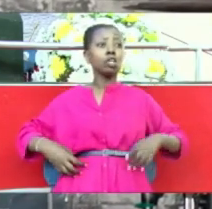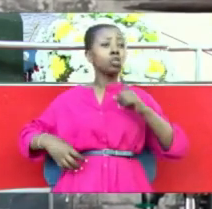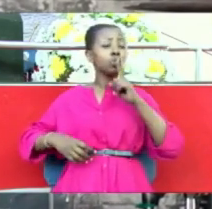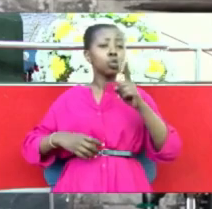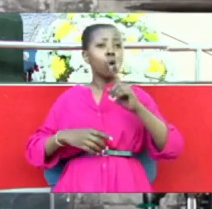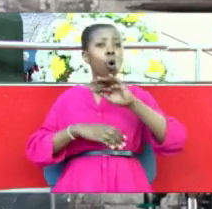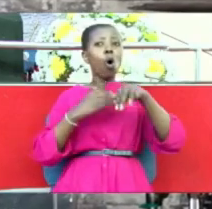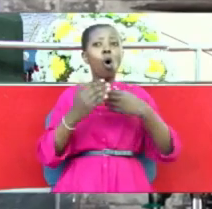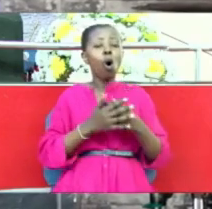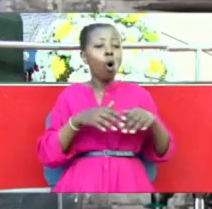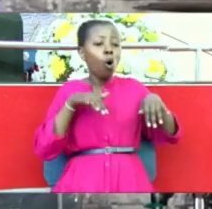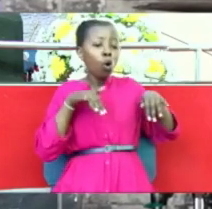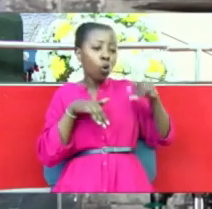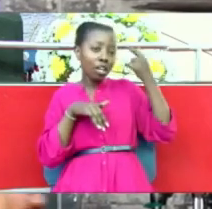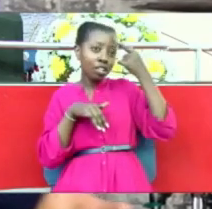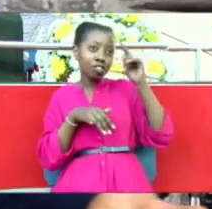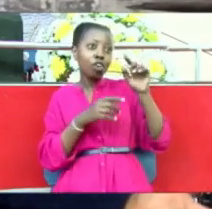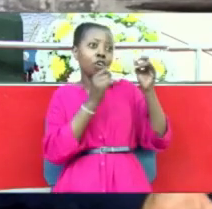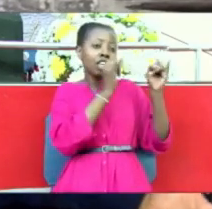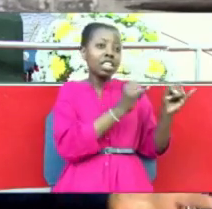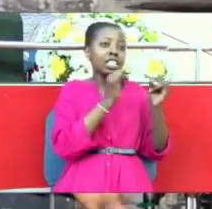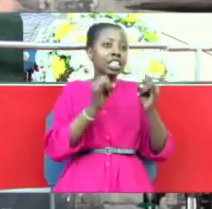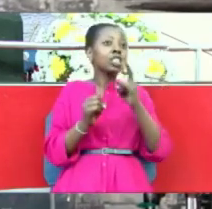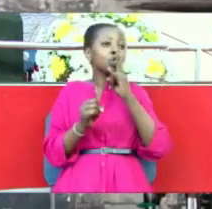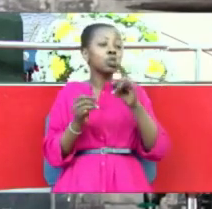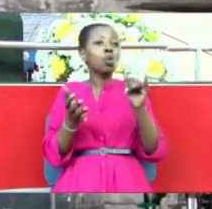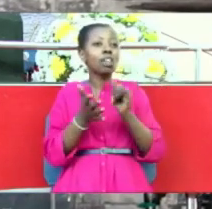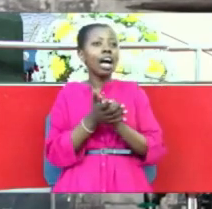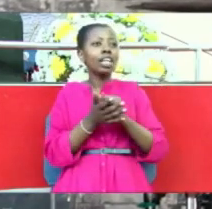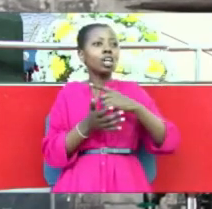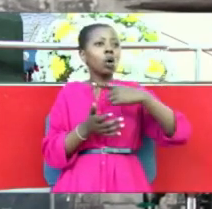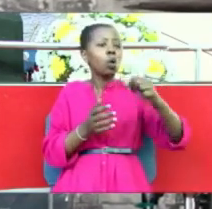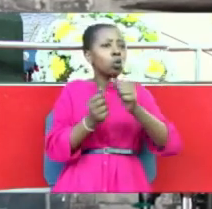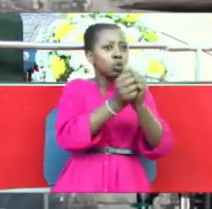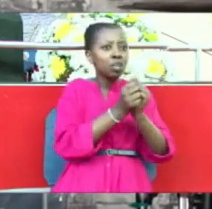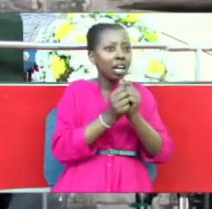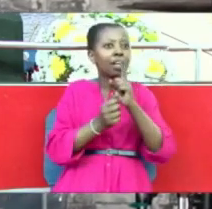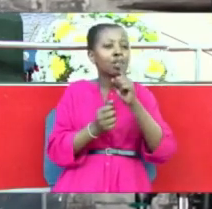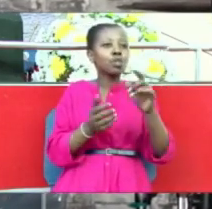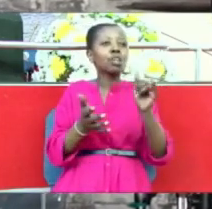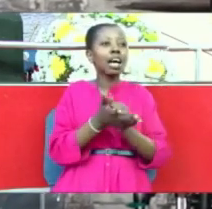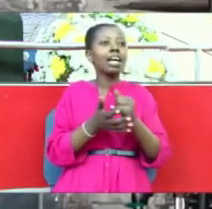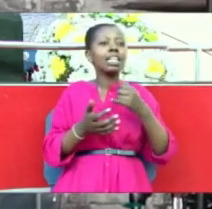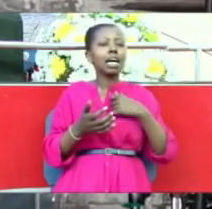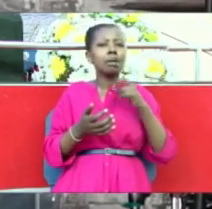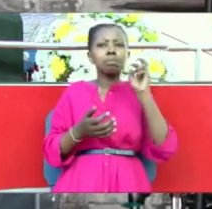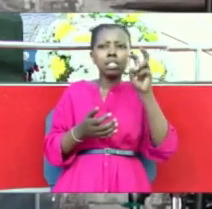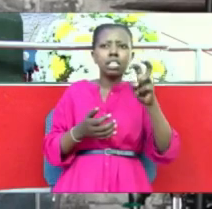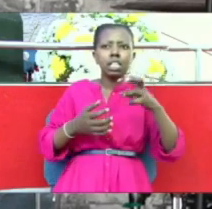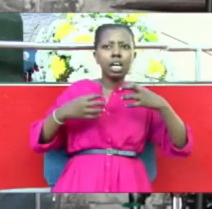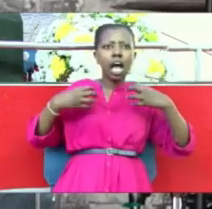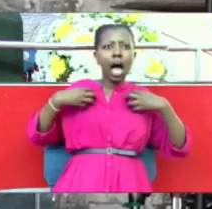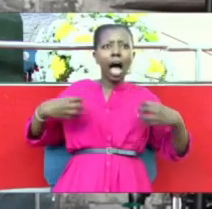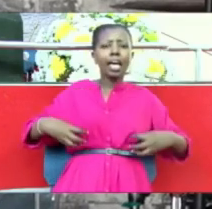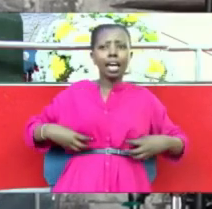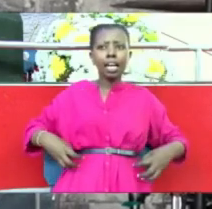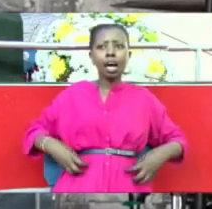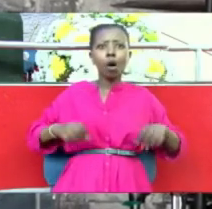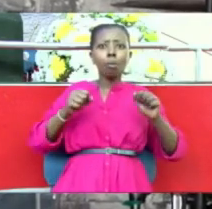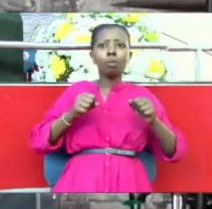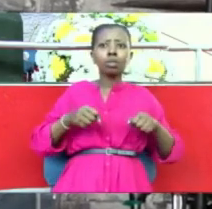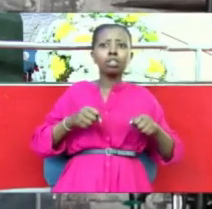wamama, wazee, alafu tunaenda tukiwa kikundi kikubwa ili tukiona fisi tunaweza mkimbiza, si ndio?